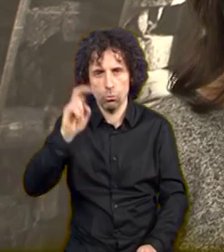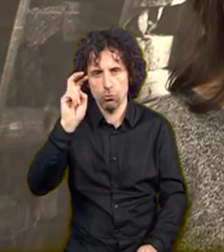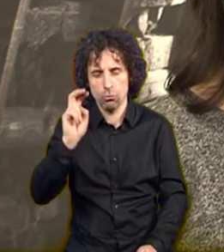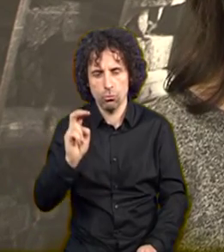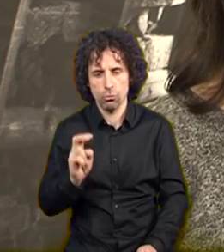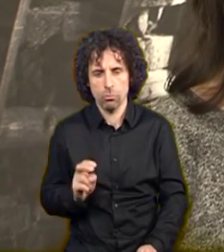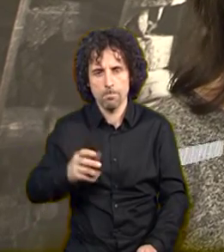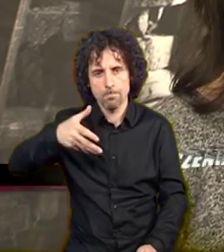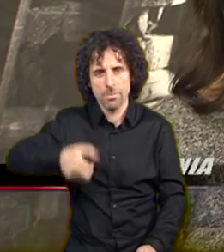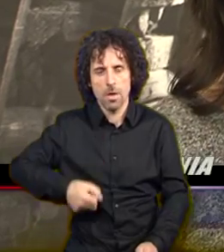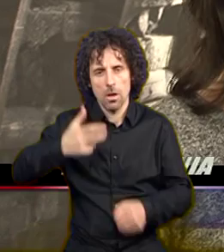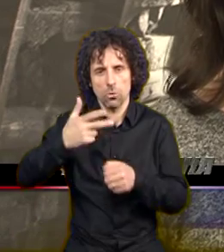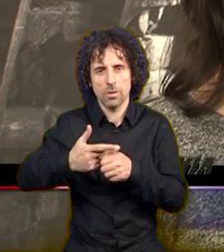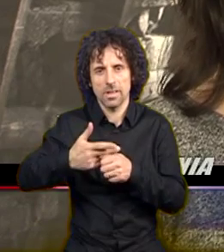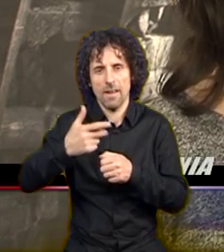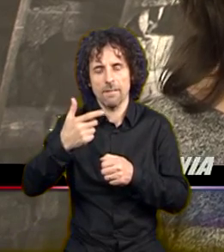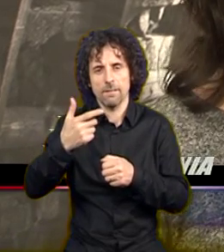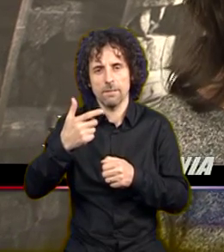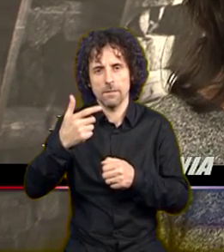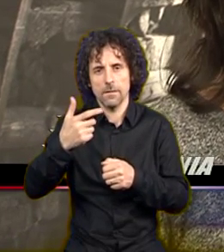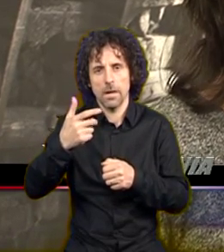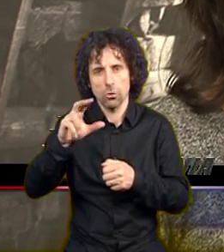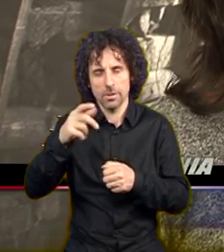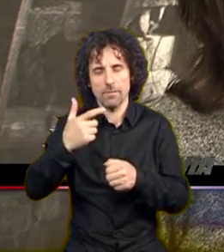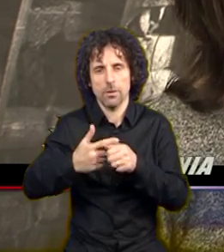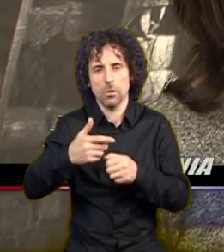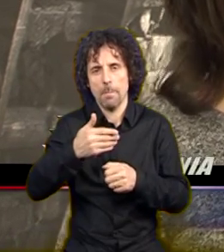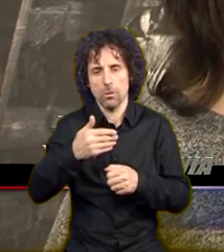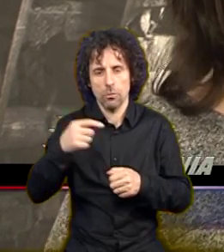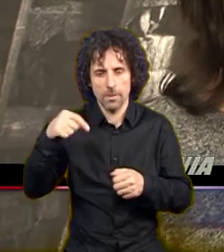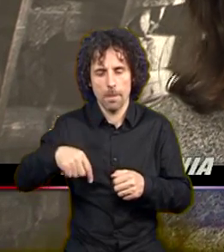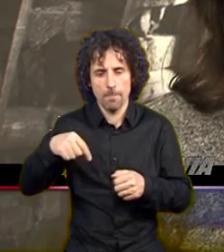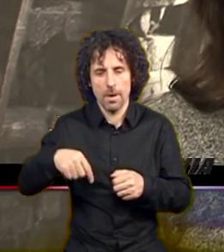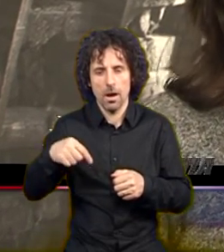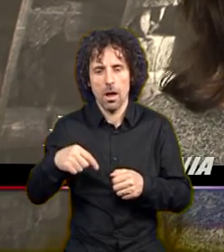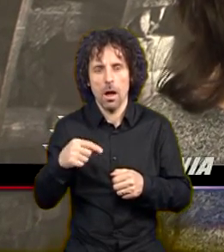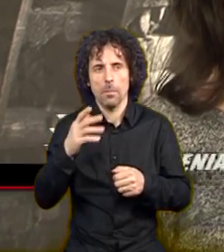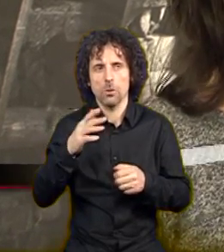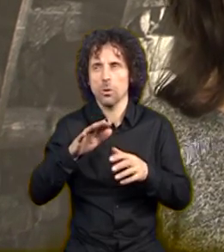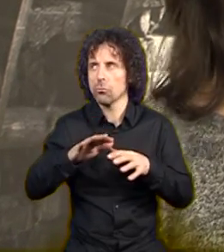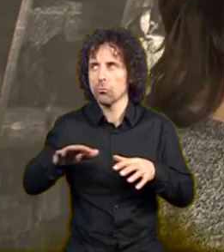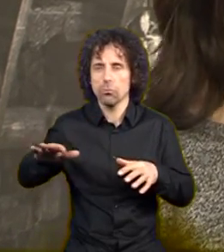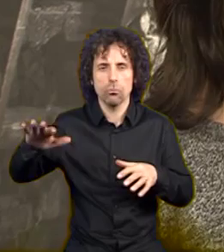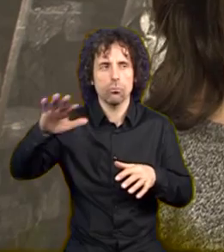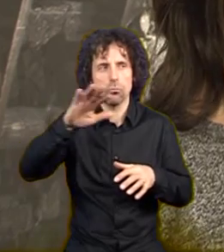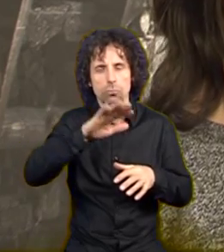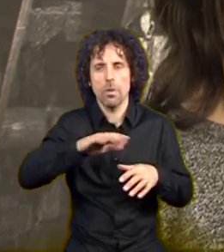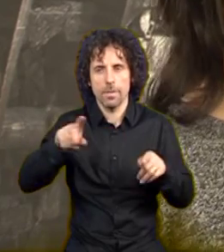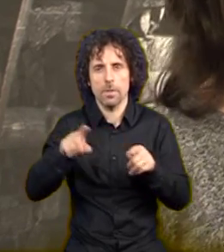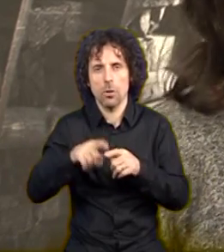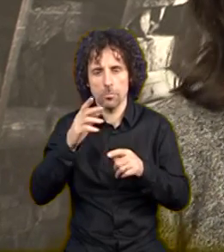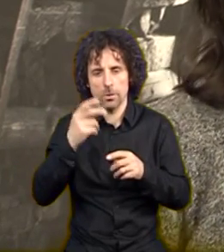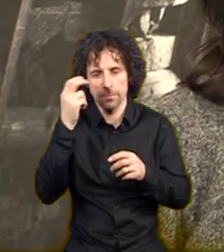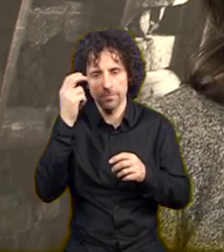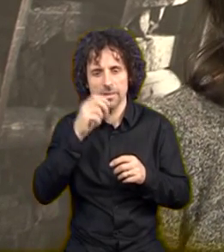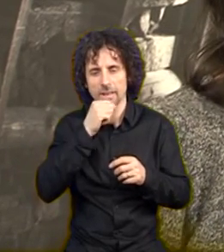gdzie dzieciaki będą mogły usłyszeć, poznać to, co do tej pory odkryliśmy, jeżeli chodzi o sam wszechświat. I będą młodsi mogli się naparzać